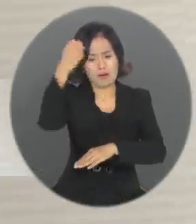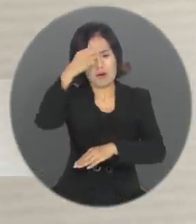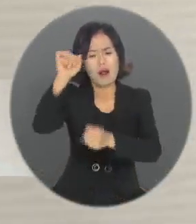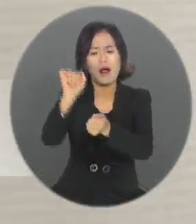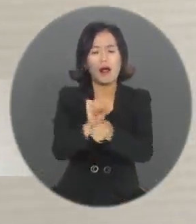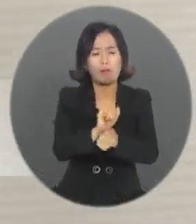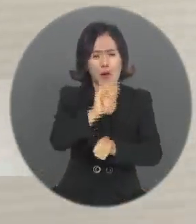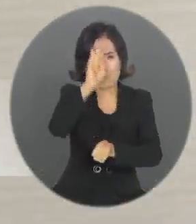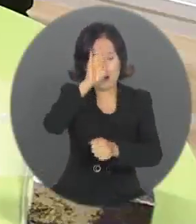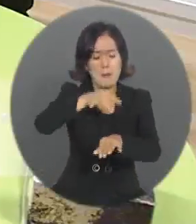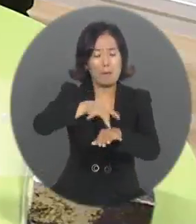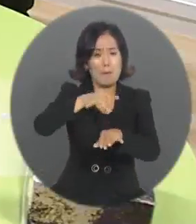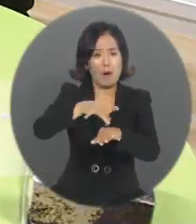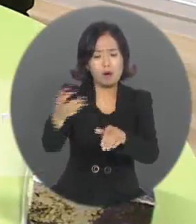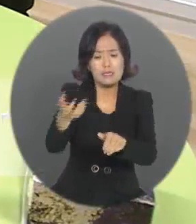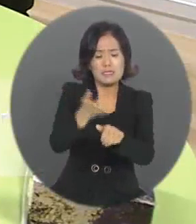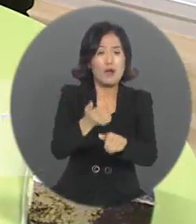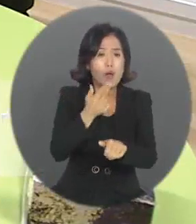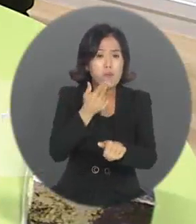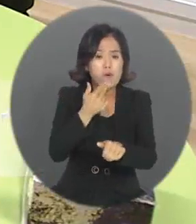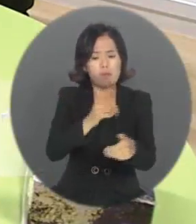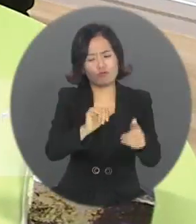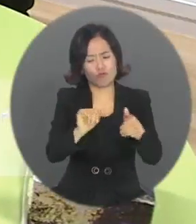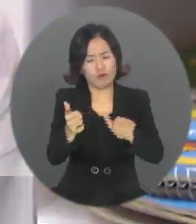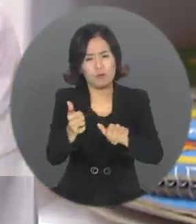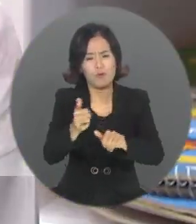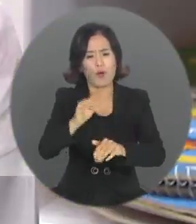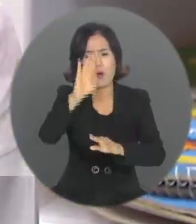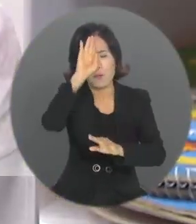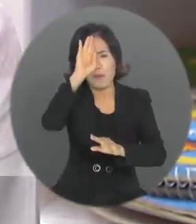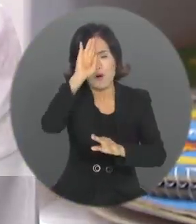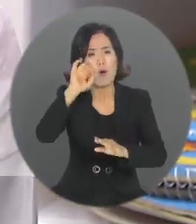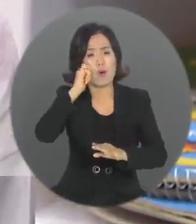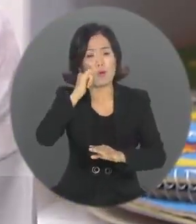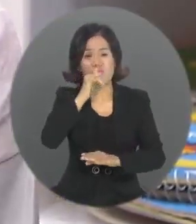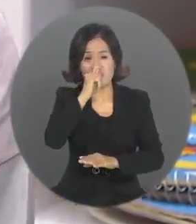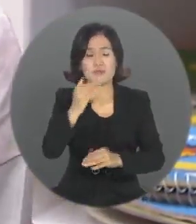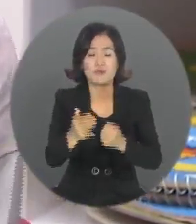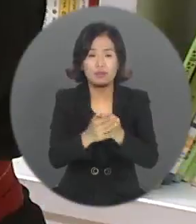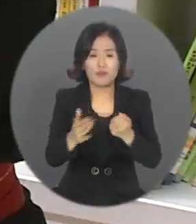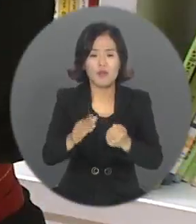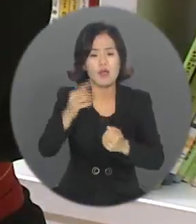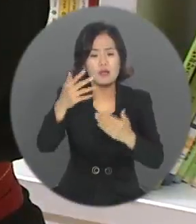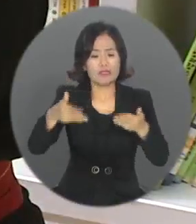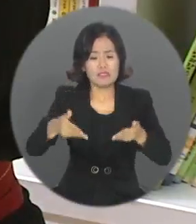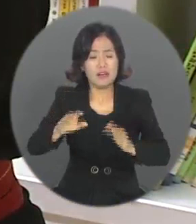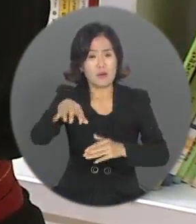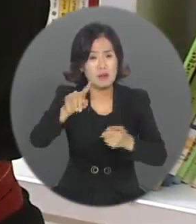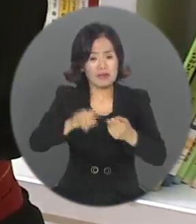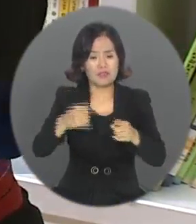합병증으로 골수 이식을 받지 않으면 결국 목숨을 잃게 되는 희귀 질환인데 과테말라에서는 치료가